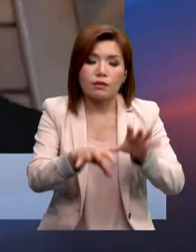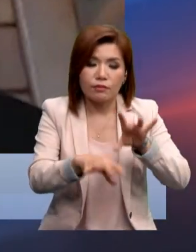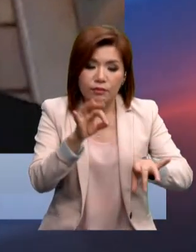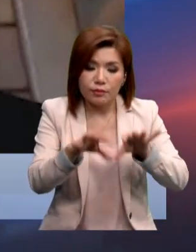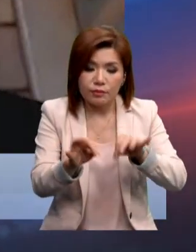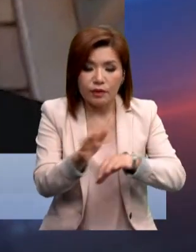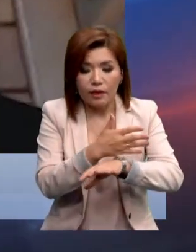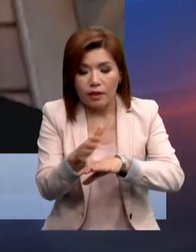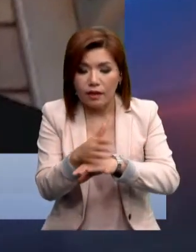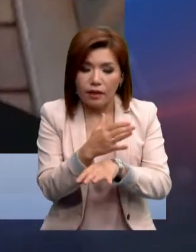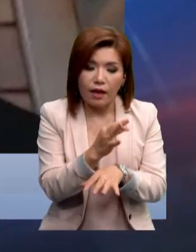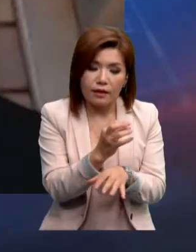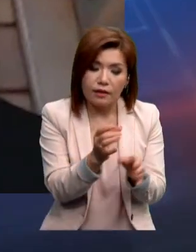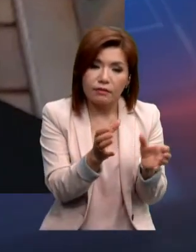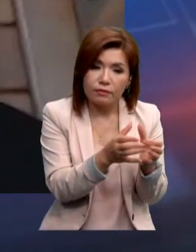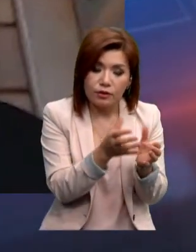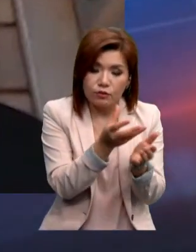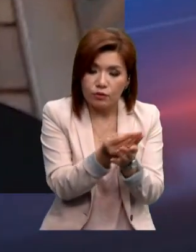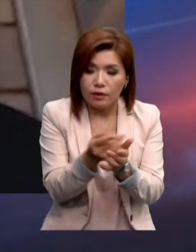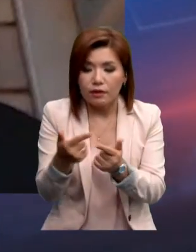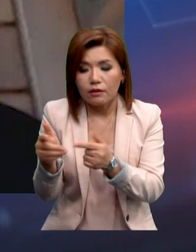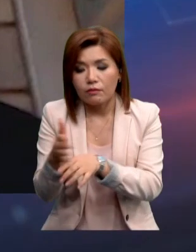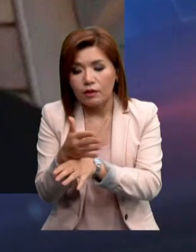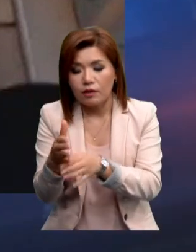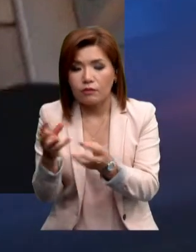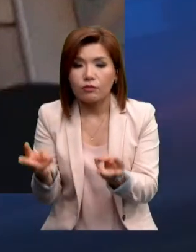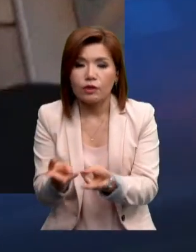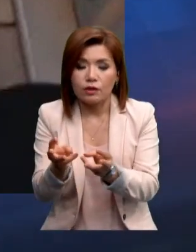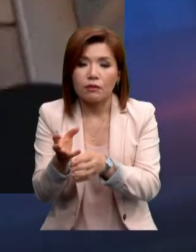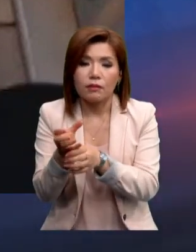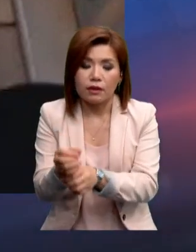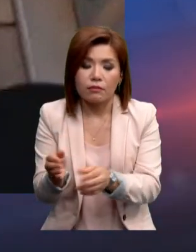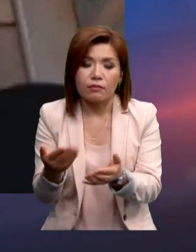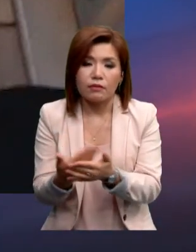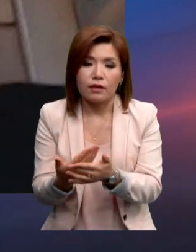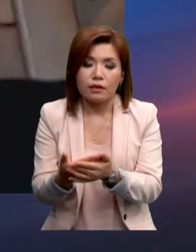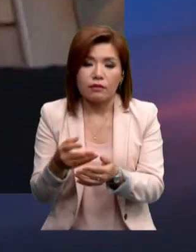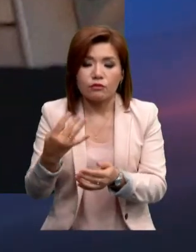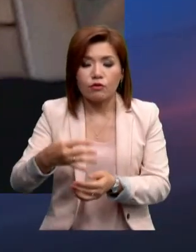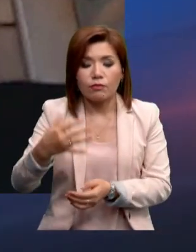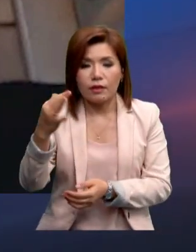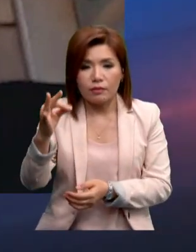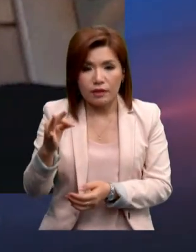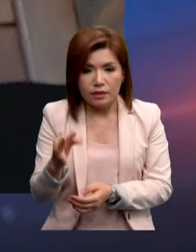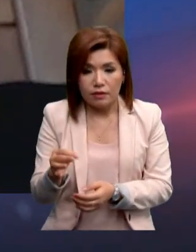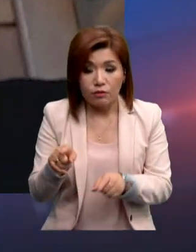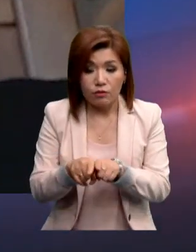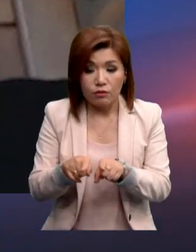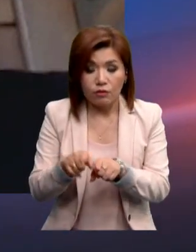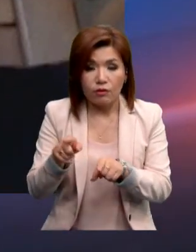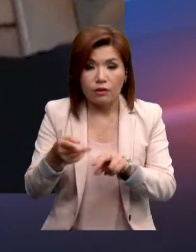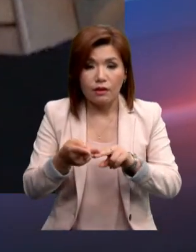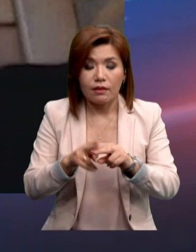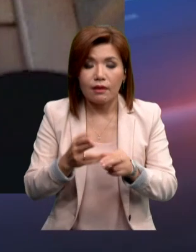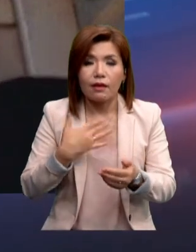например, отделили органику, которая больше всего из-за нее возгорания появляется, в 45%. И вот эти 45%,